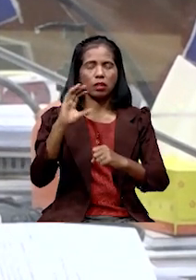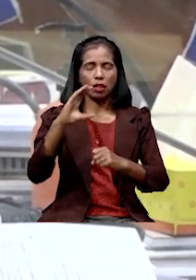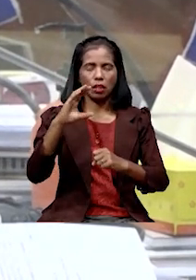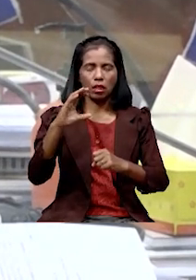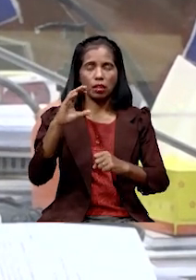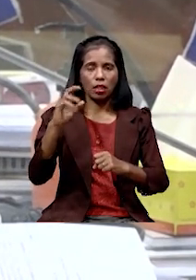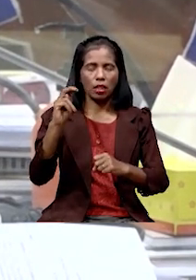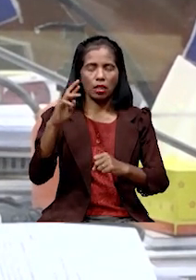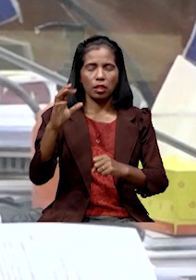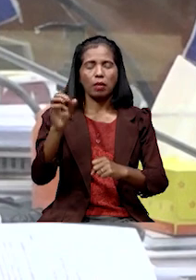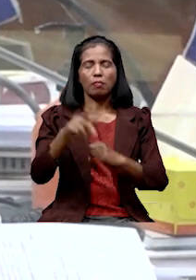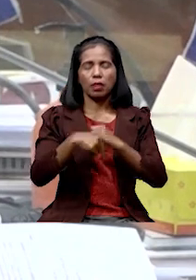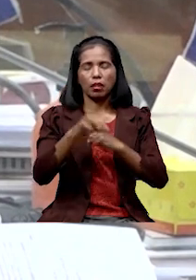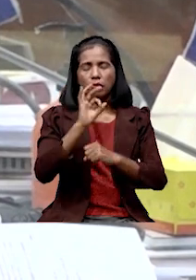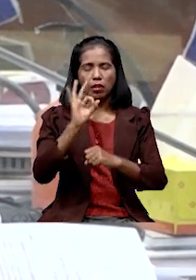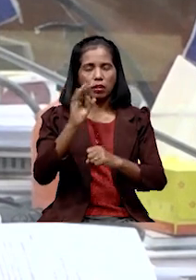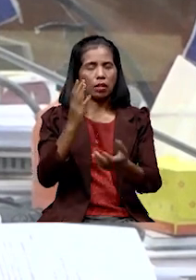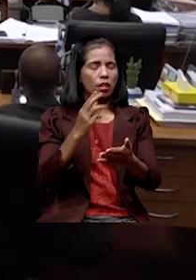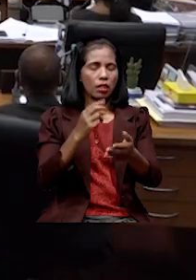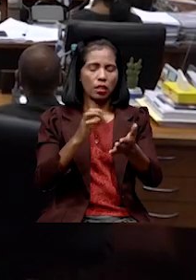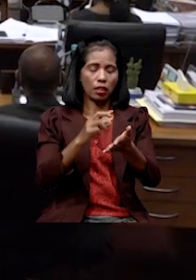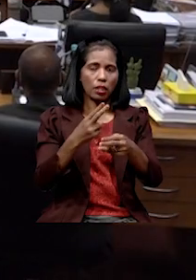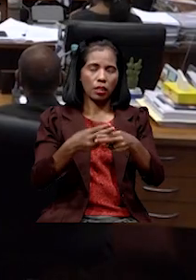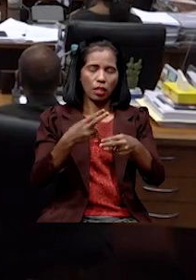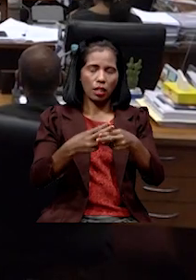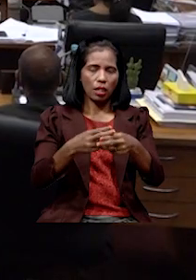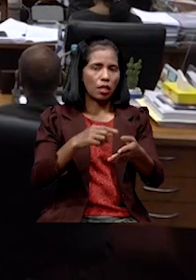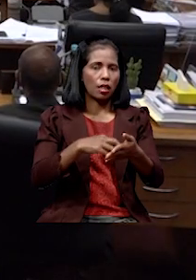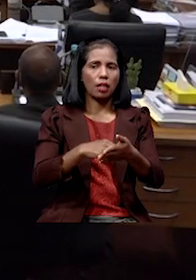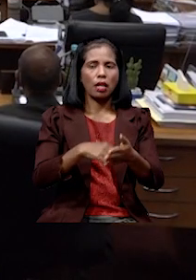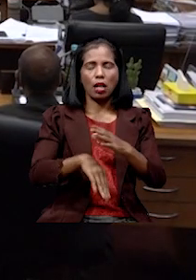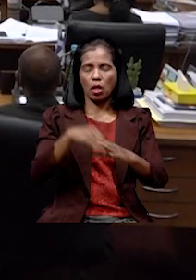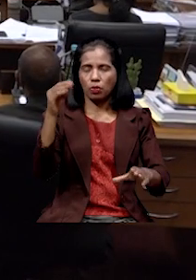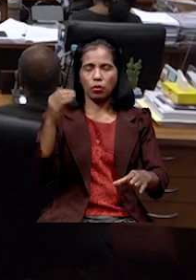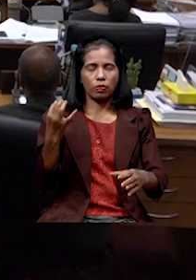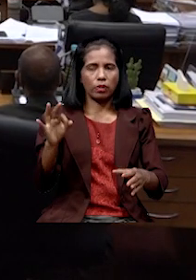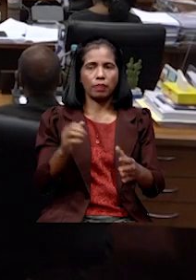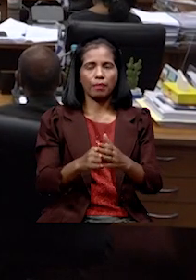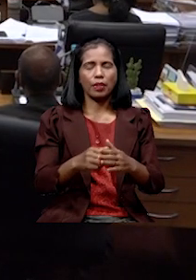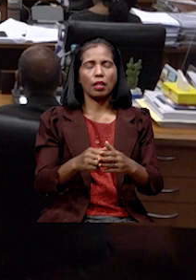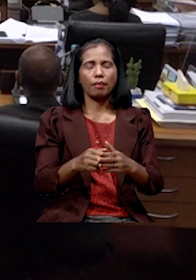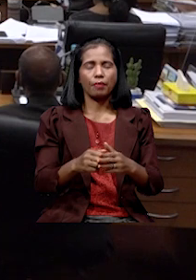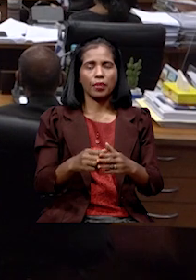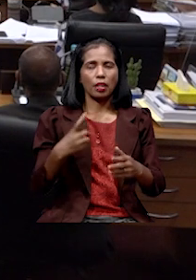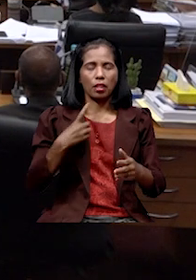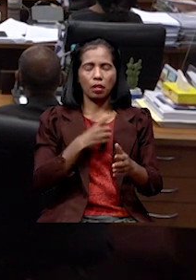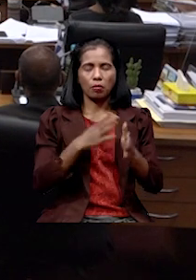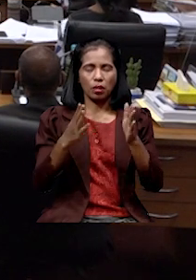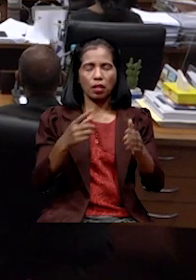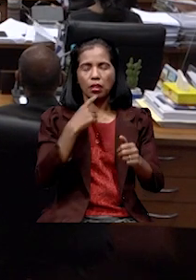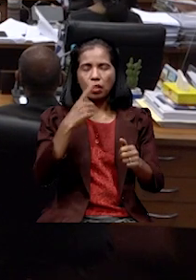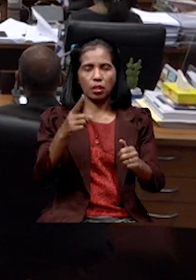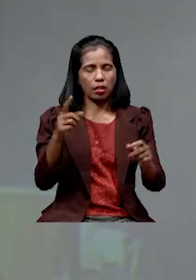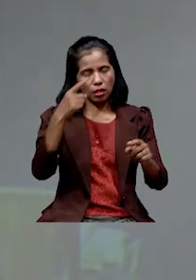seluk tang ne naran hasai hotu silista. Ia bibana nestan deputado bancada kunto Luis Roberto Rezeita,